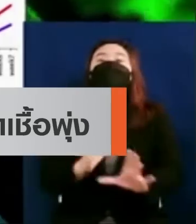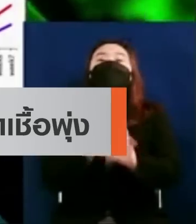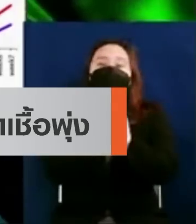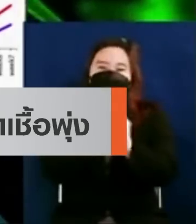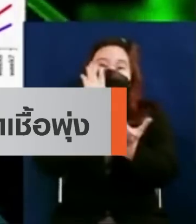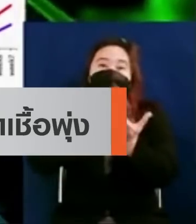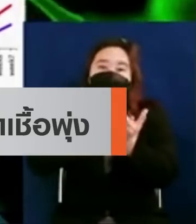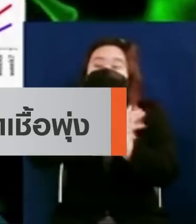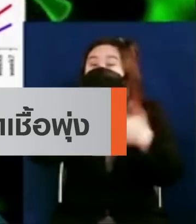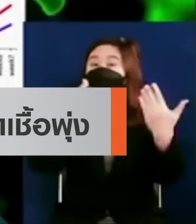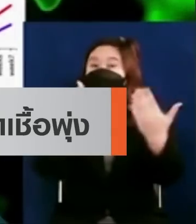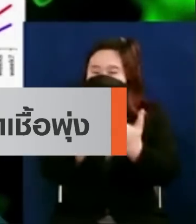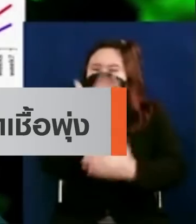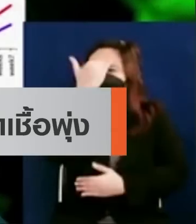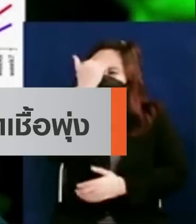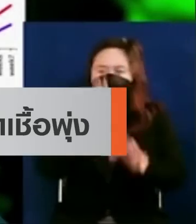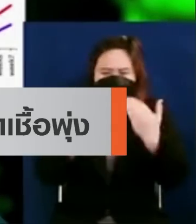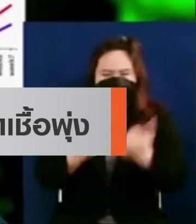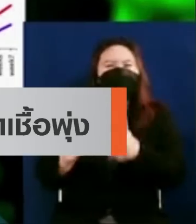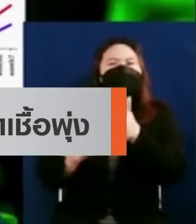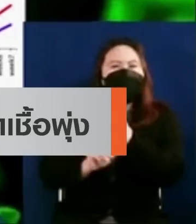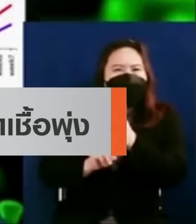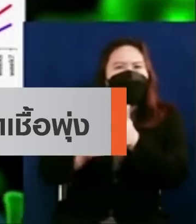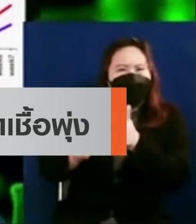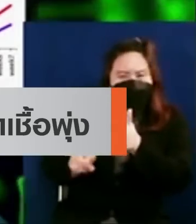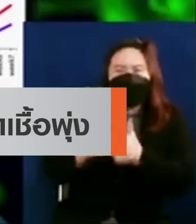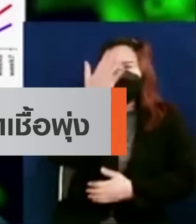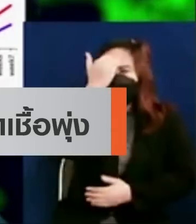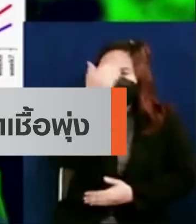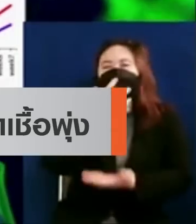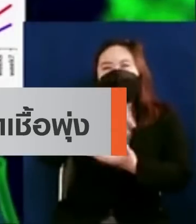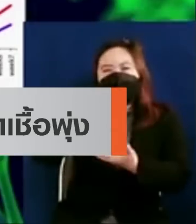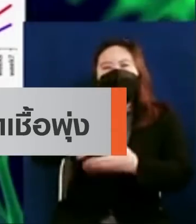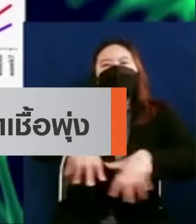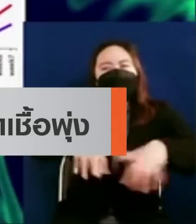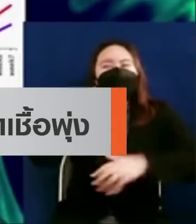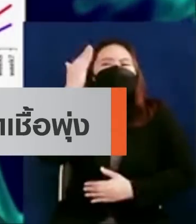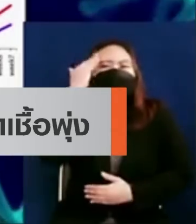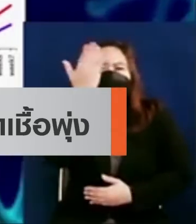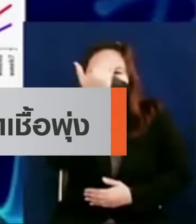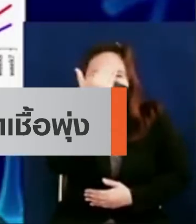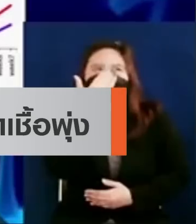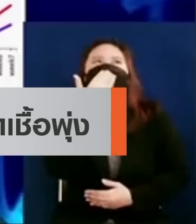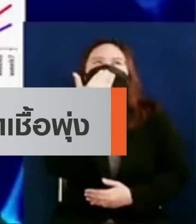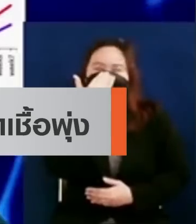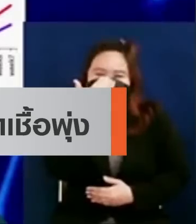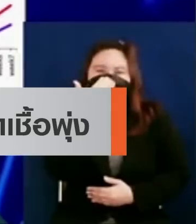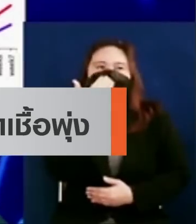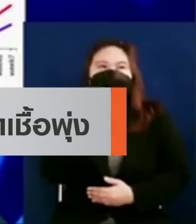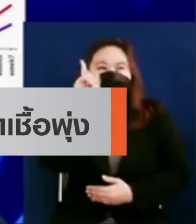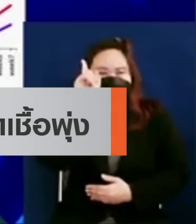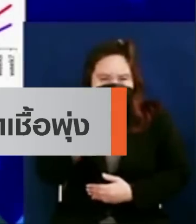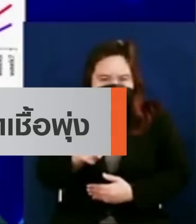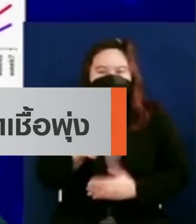ค่ะชะลอการเดินทางข้ามจังหวัดหากจำเป็นต้องเดินทางให้ใช้รถยนต์ส่วนตัวเลี่ยงไปต่างประเท